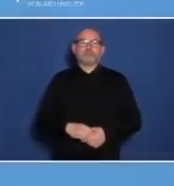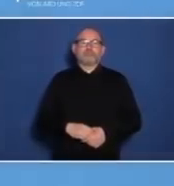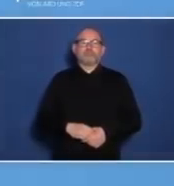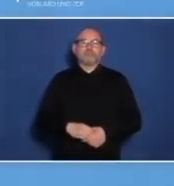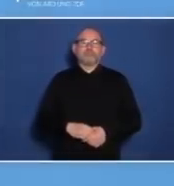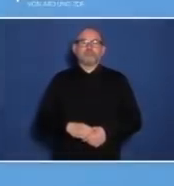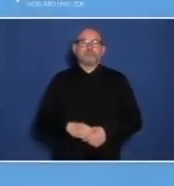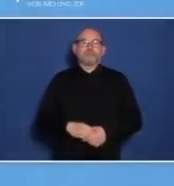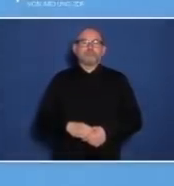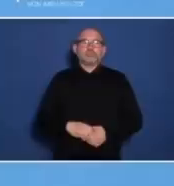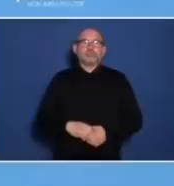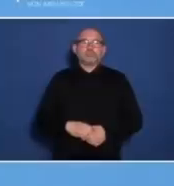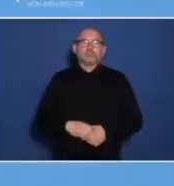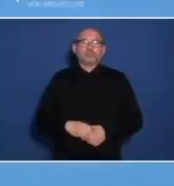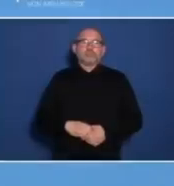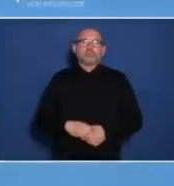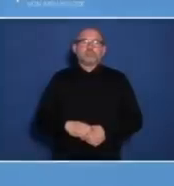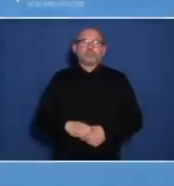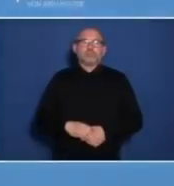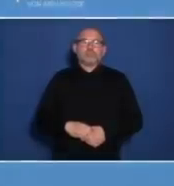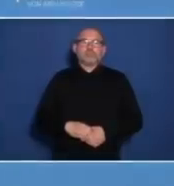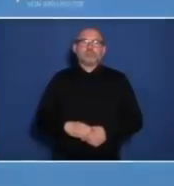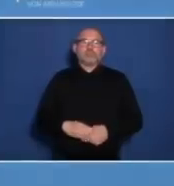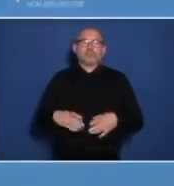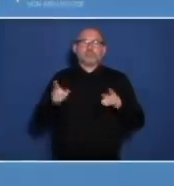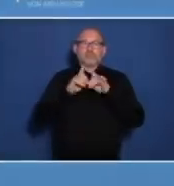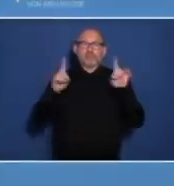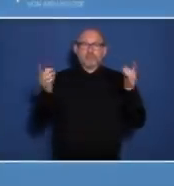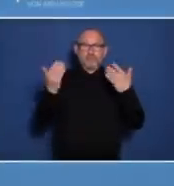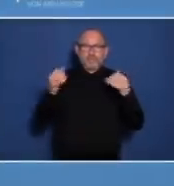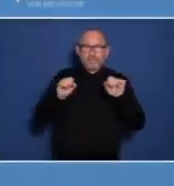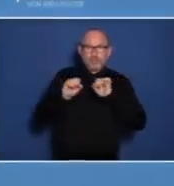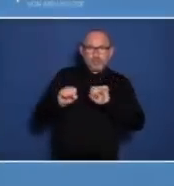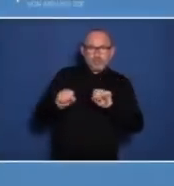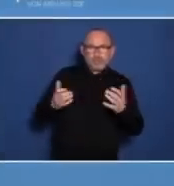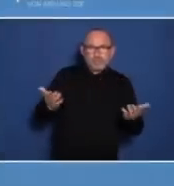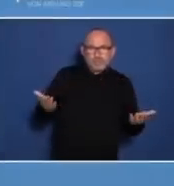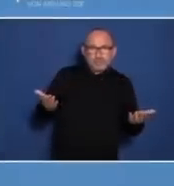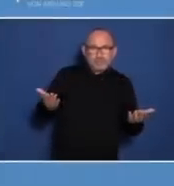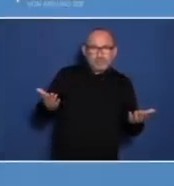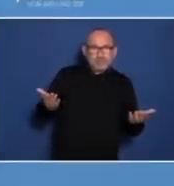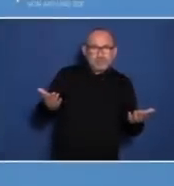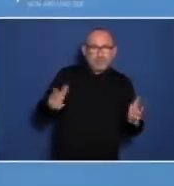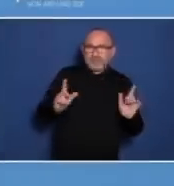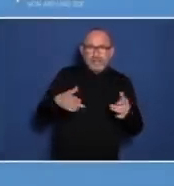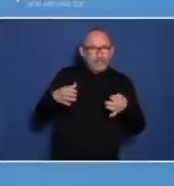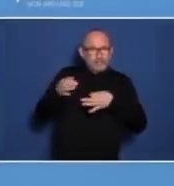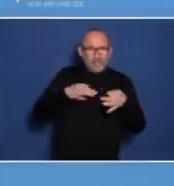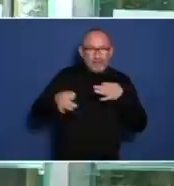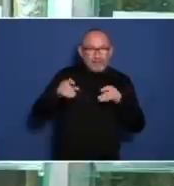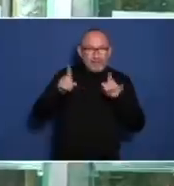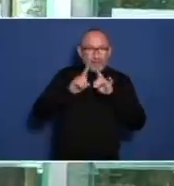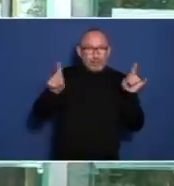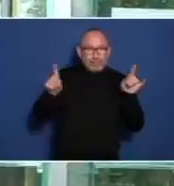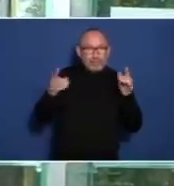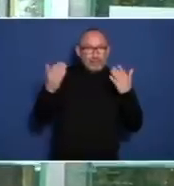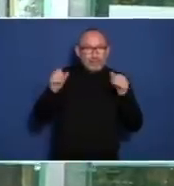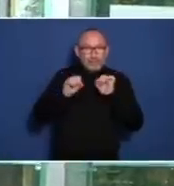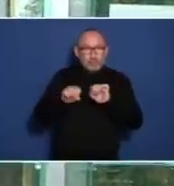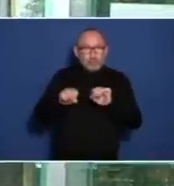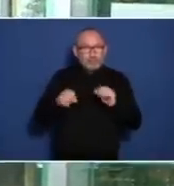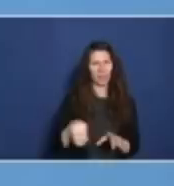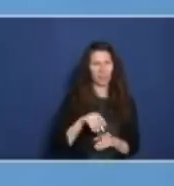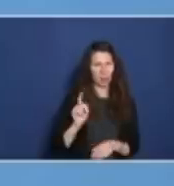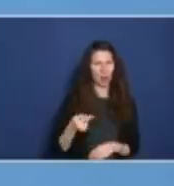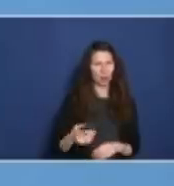Sollen wir vielleicht was zu Klimaschutz sagen? Ja, da würde ich auch gerne noch drauf kommen, falls es gar keine Fragen mehr gäbe dazu, was überraschend wäre. Ich würde auch sagen,